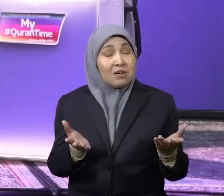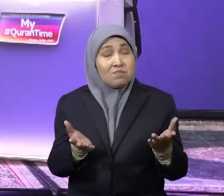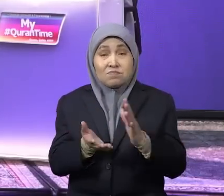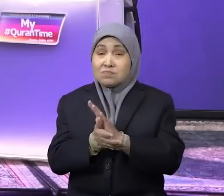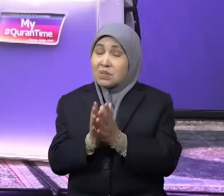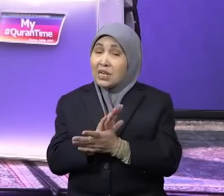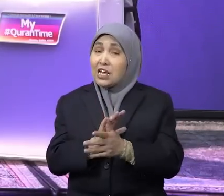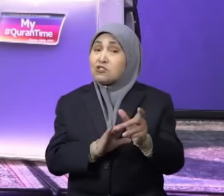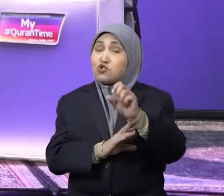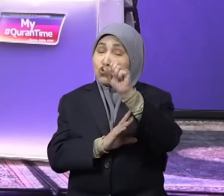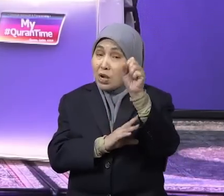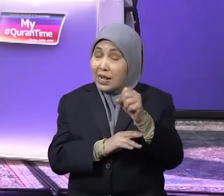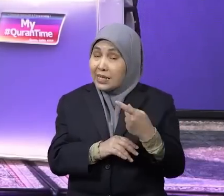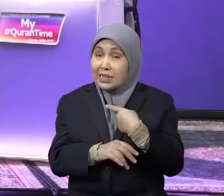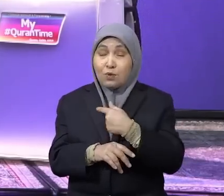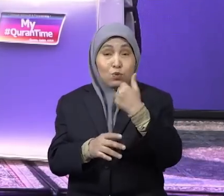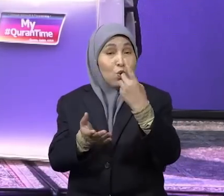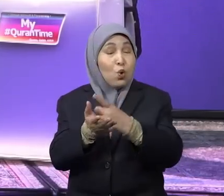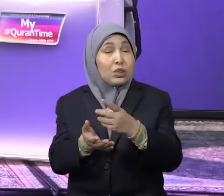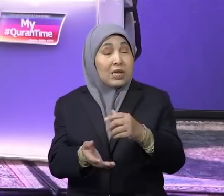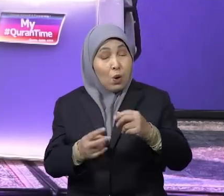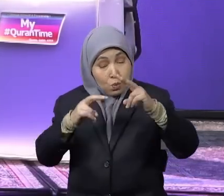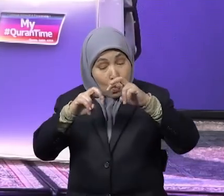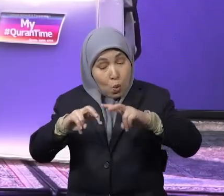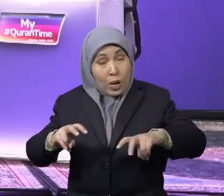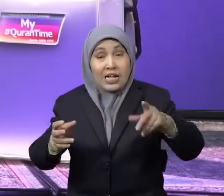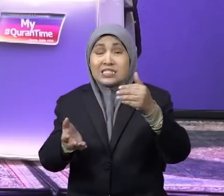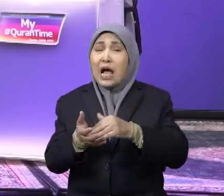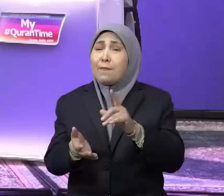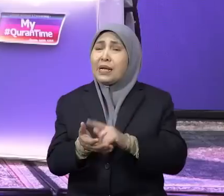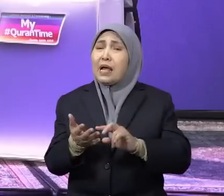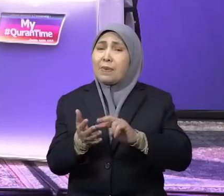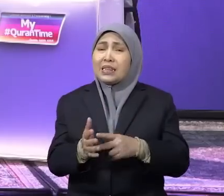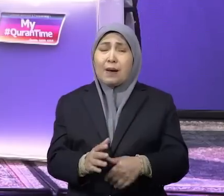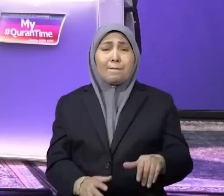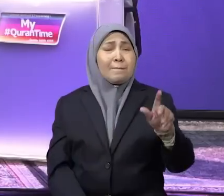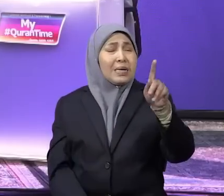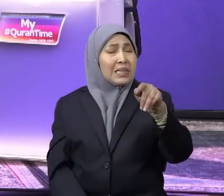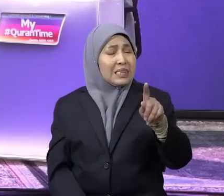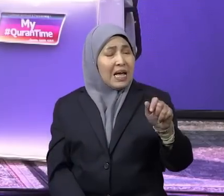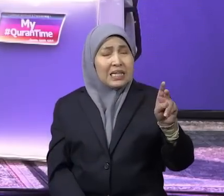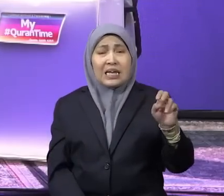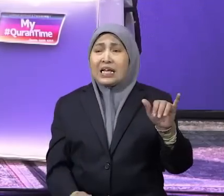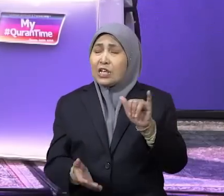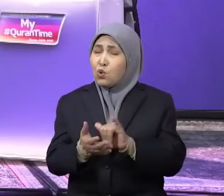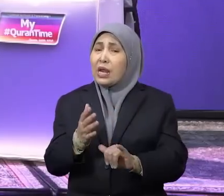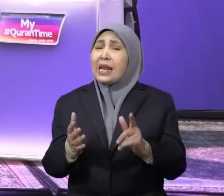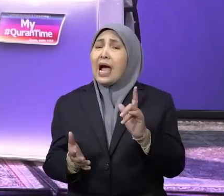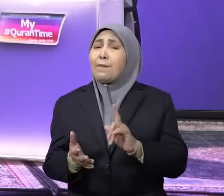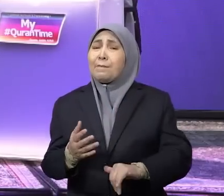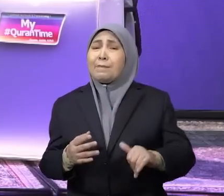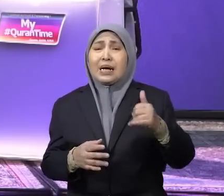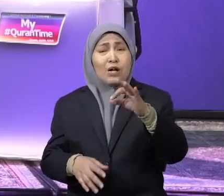Maka soalan kita untuk Dr. Sanusi, untuk ulang kaji kita ni, apa yang dimaksudkan dengan petanda tersebut dan